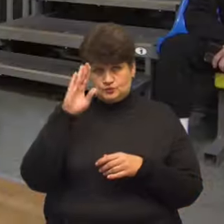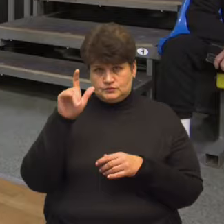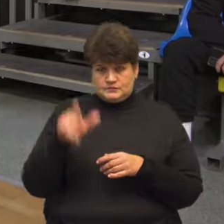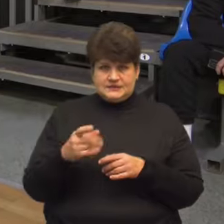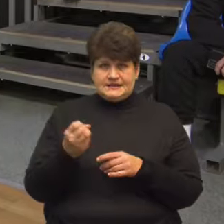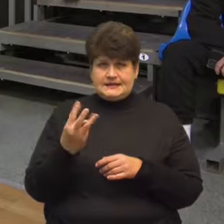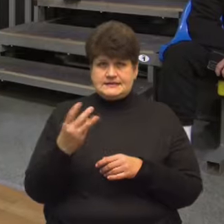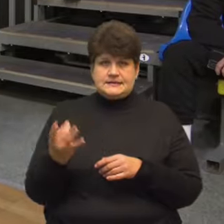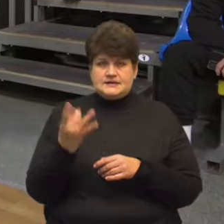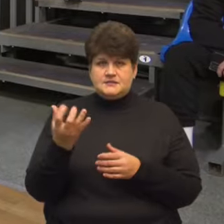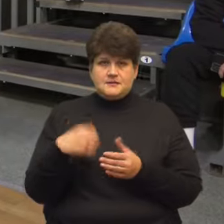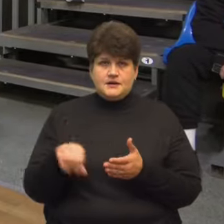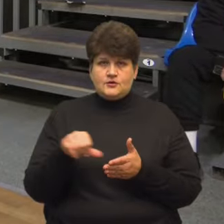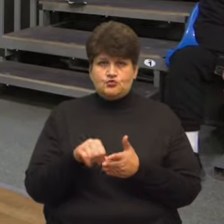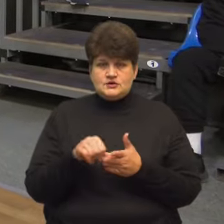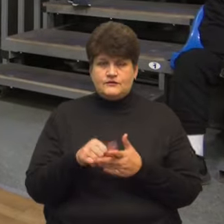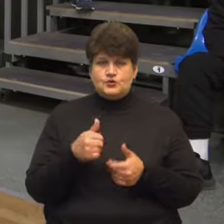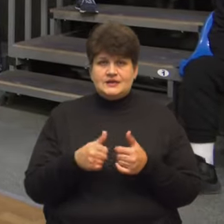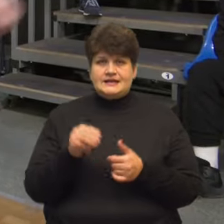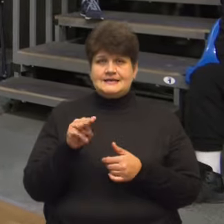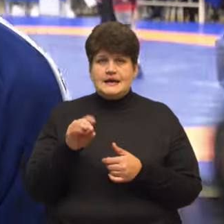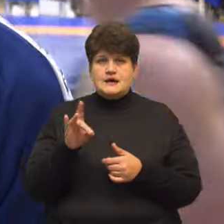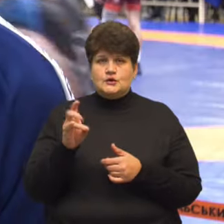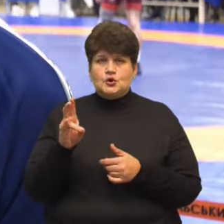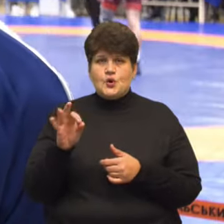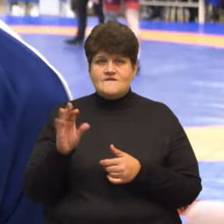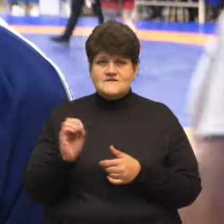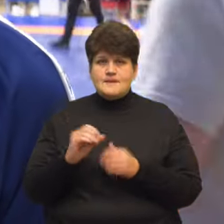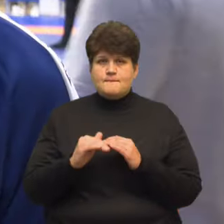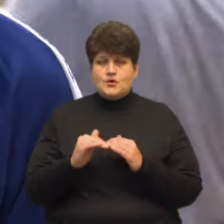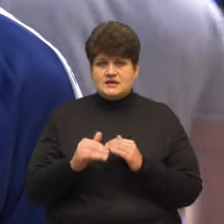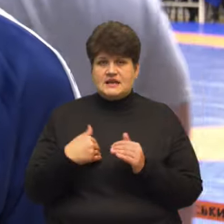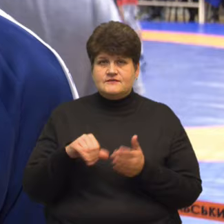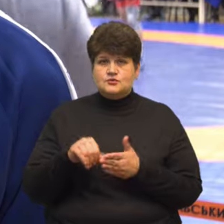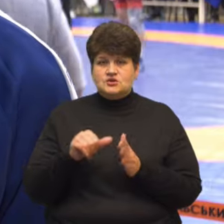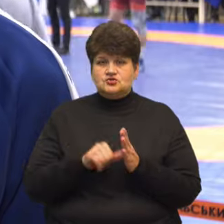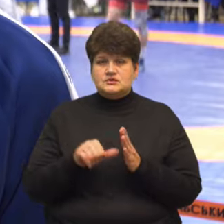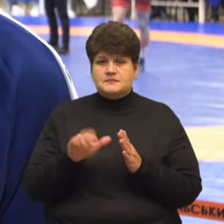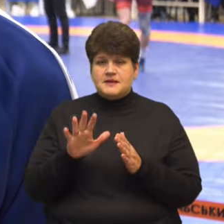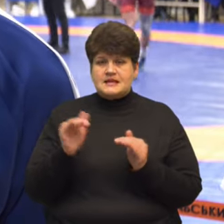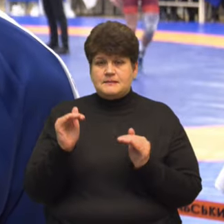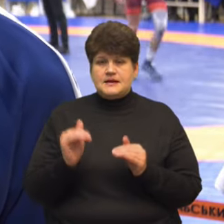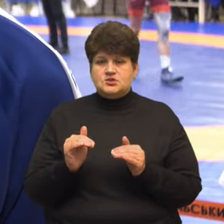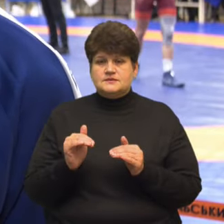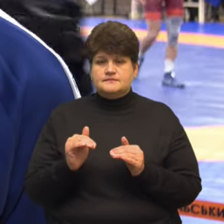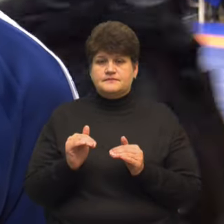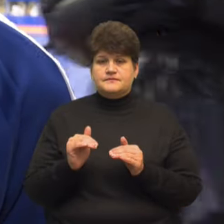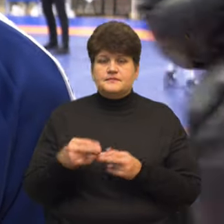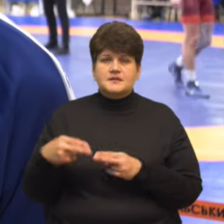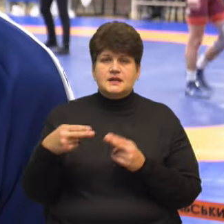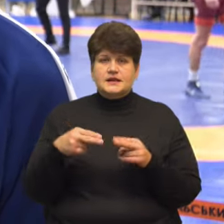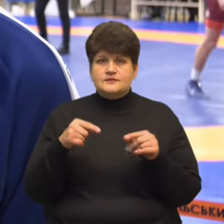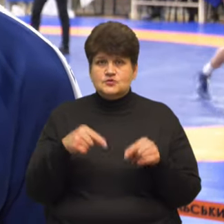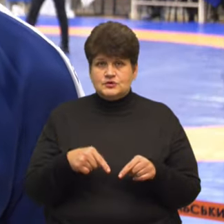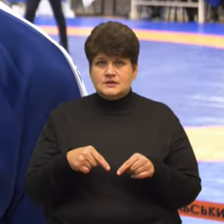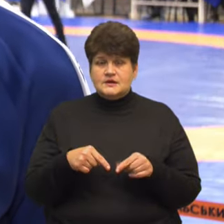участь у турнірі тернове поле про суперників каже Так я виступаю в 65 трошки менше ну приїхав сюда в